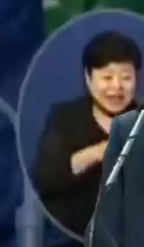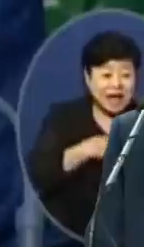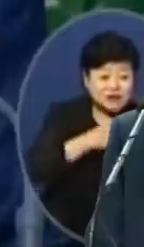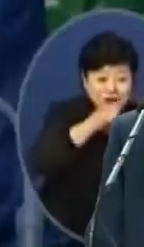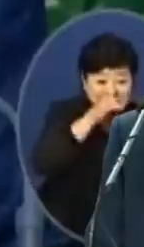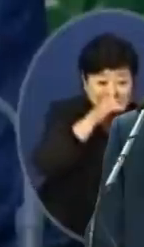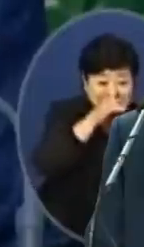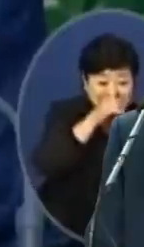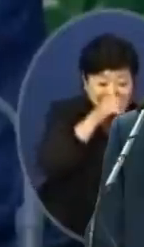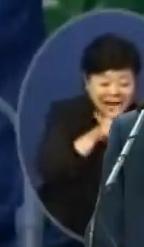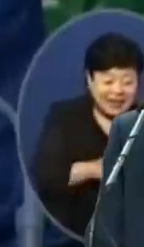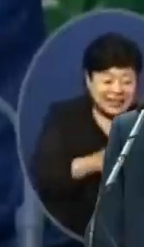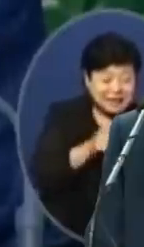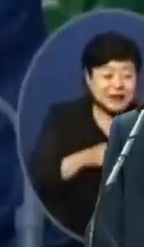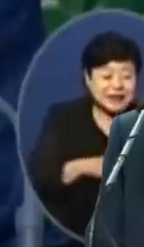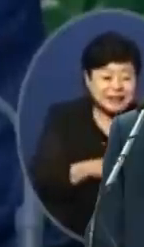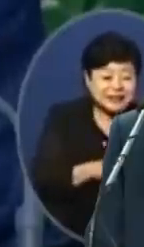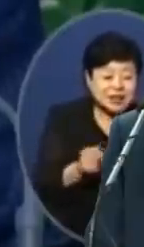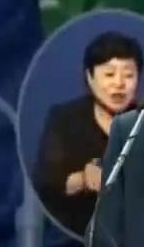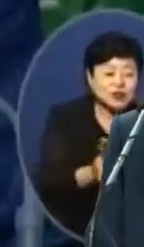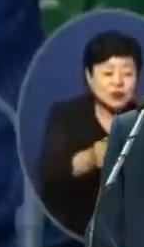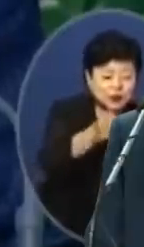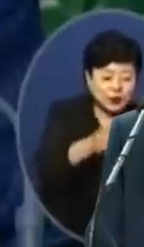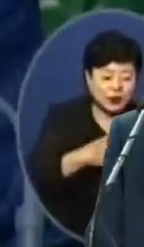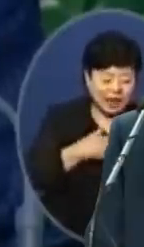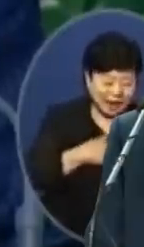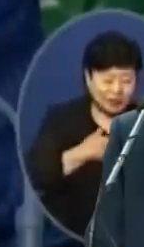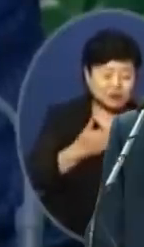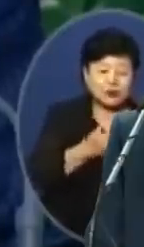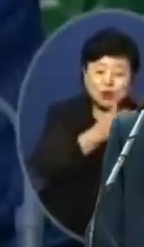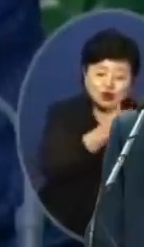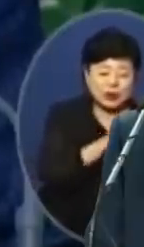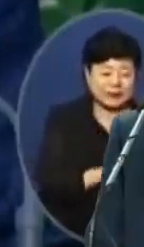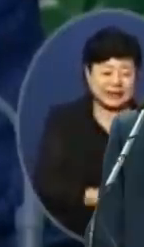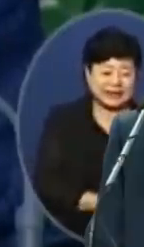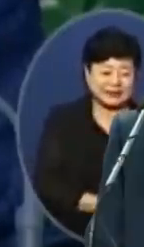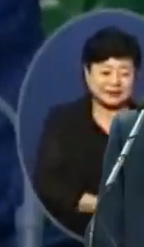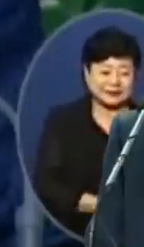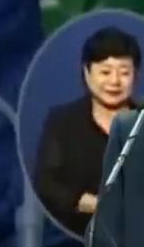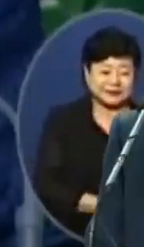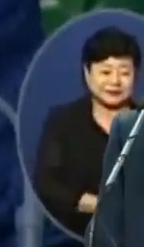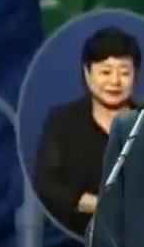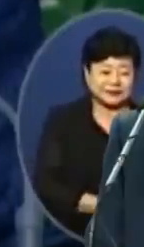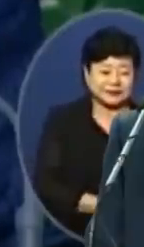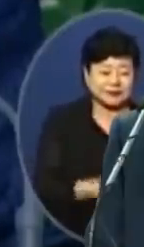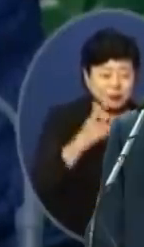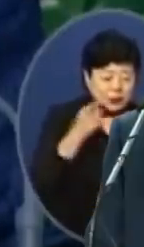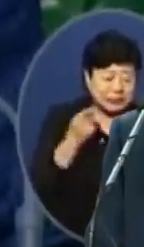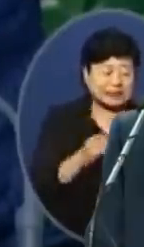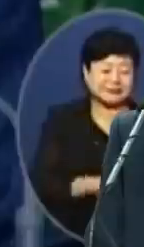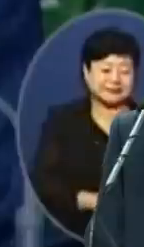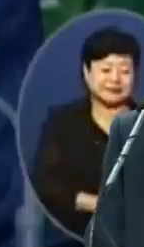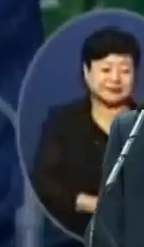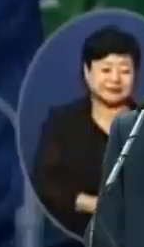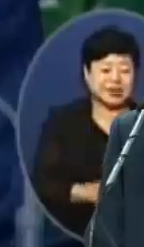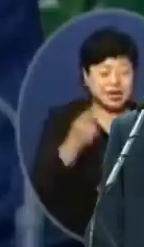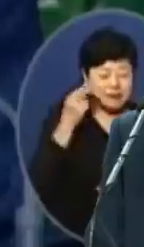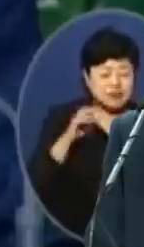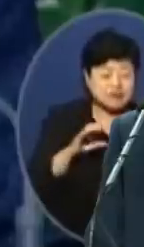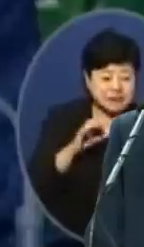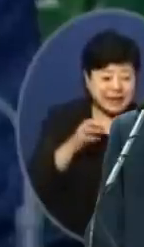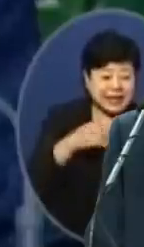것입니다. 하나님의 뜻을 소원을 통해서 아는 것 굉장히 중요한데, 제가 한참